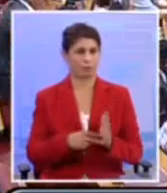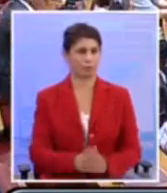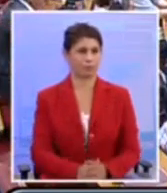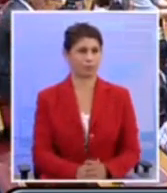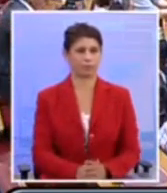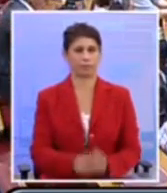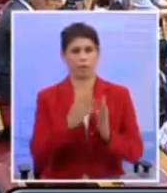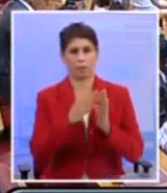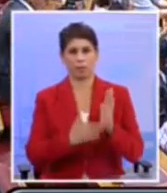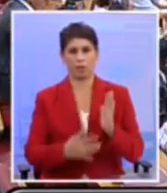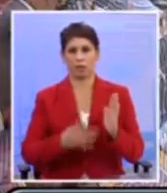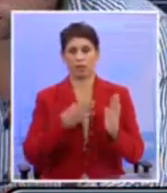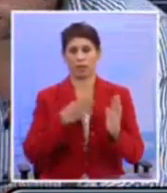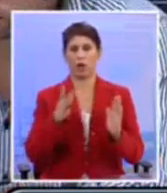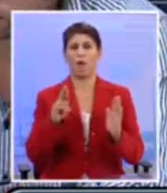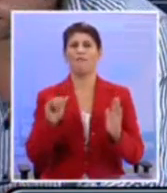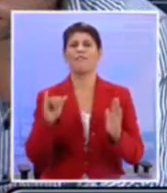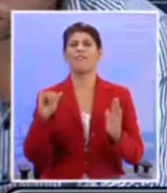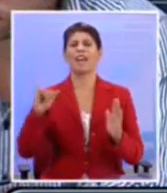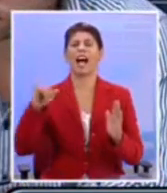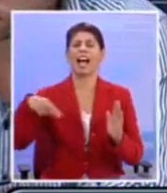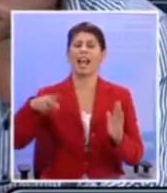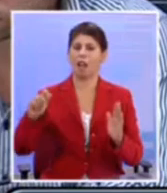το έγγραφο αυτό του κυρίου Βράιλα,